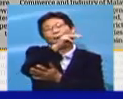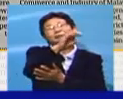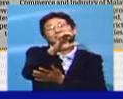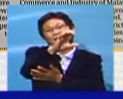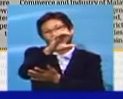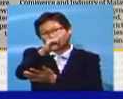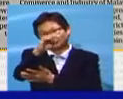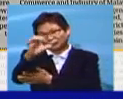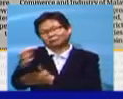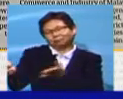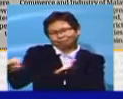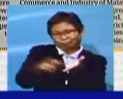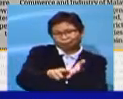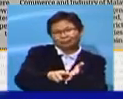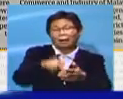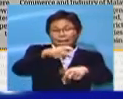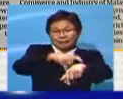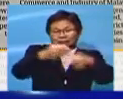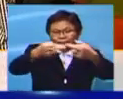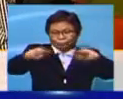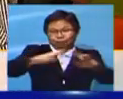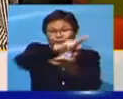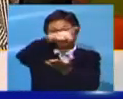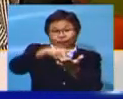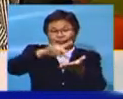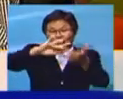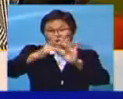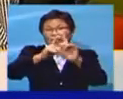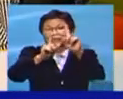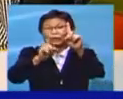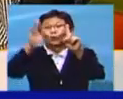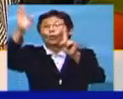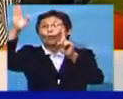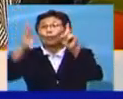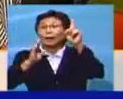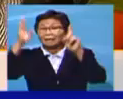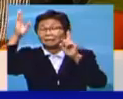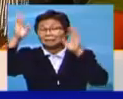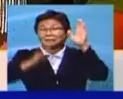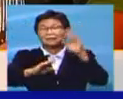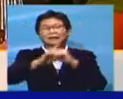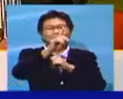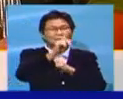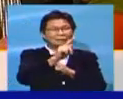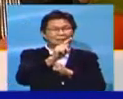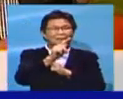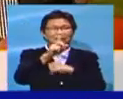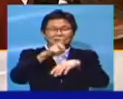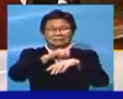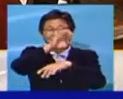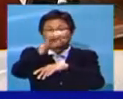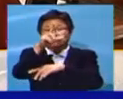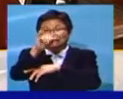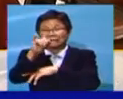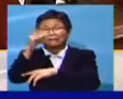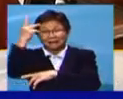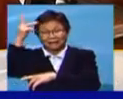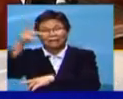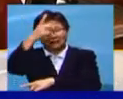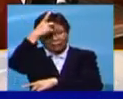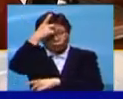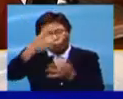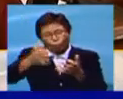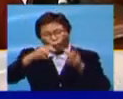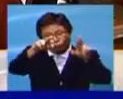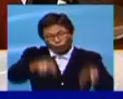mcmc sementara itu ketika merasmikan pusat internet 1 Malaysia pi1m di jeli Kelantan Datuk jalani mahu